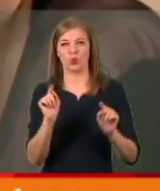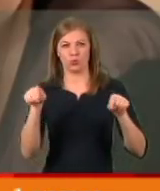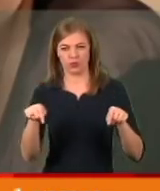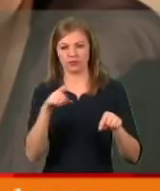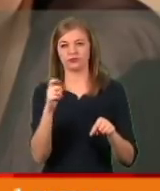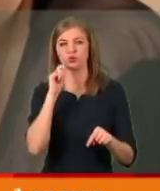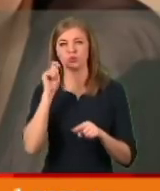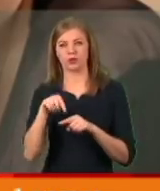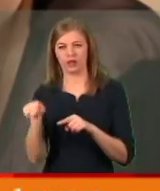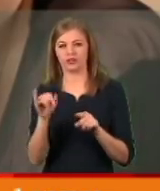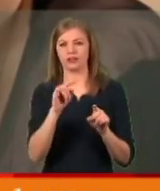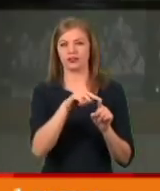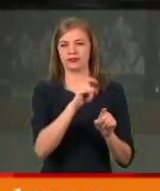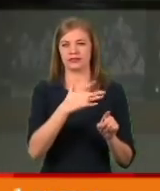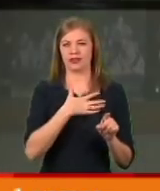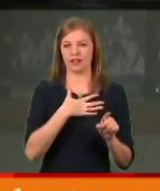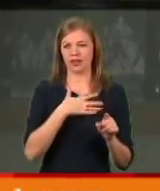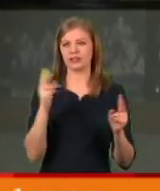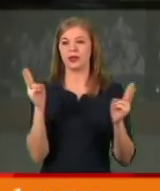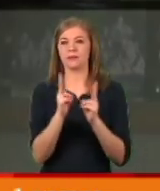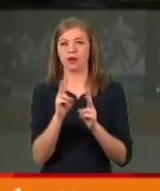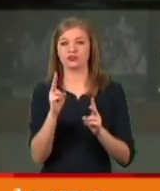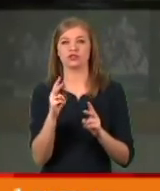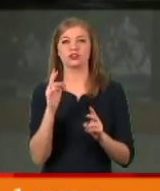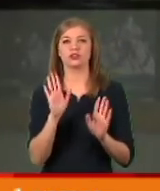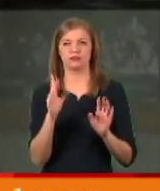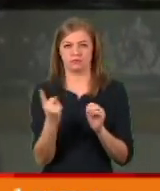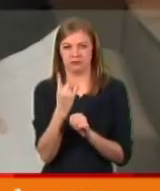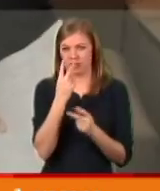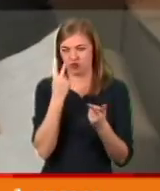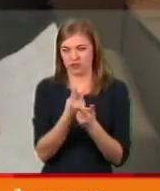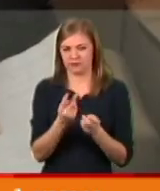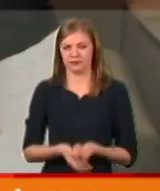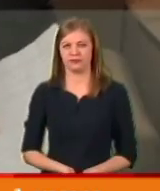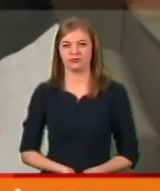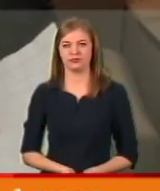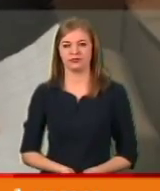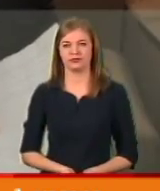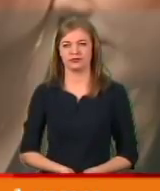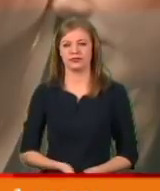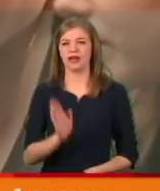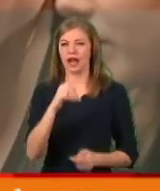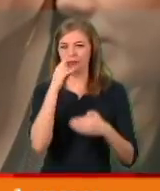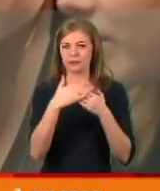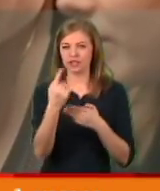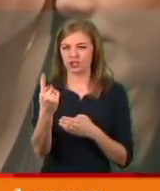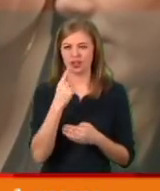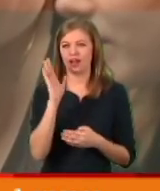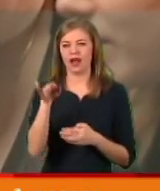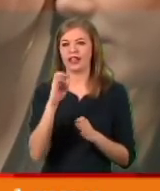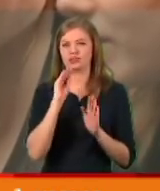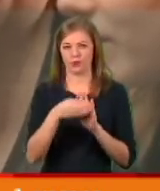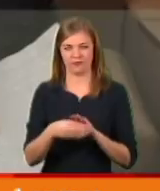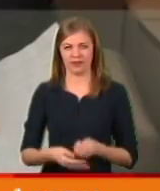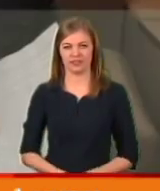з України та Карен з Канади – бачать одна одну вперше. Ближче хай підійде, хай не